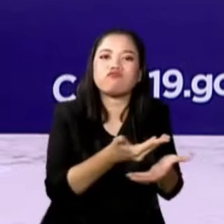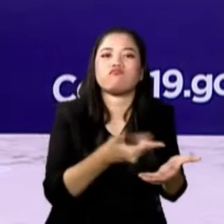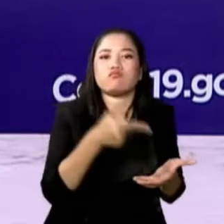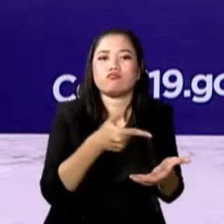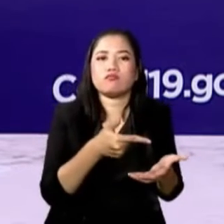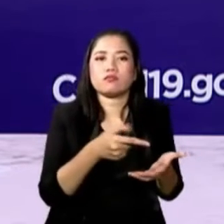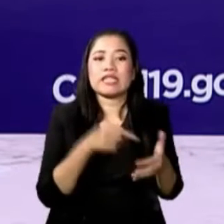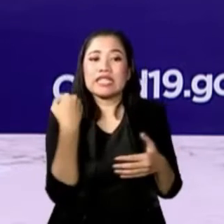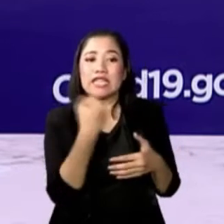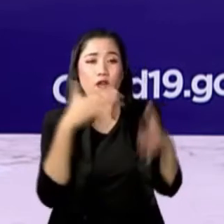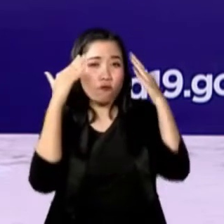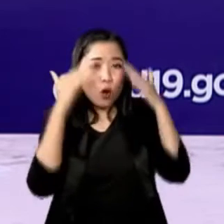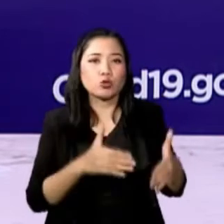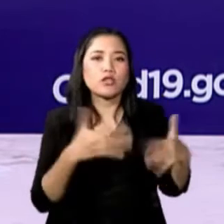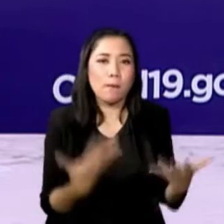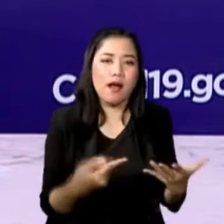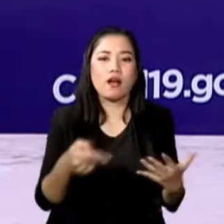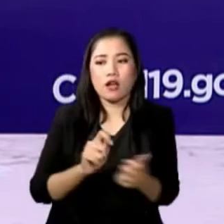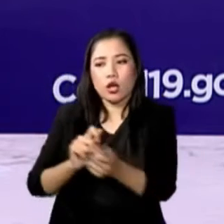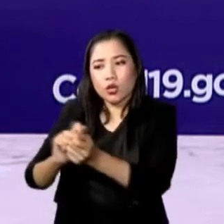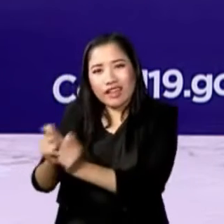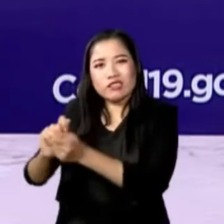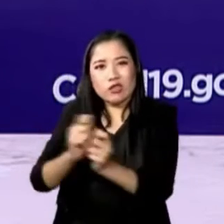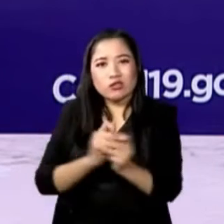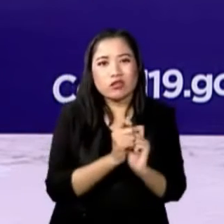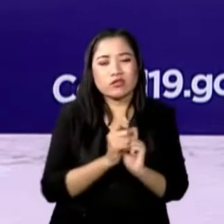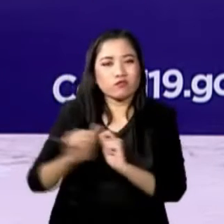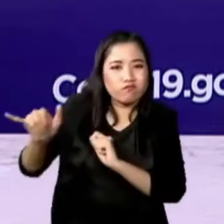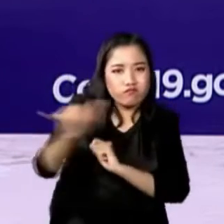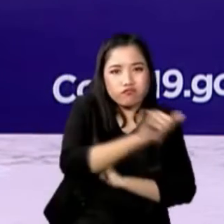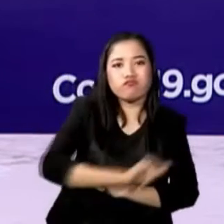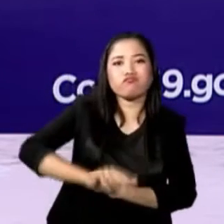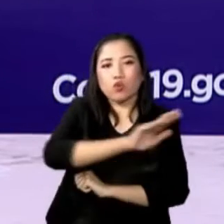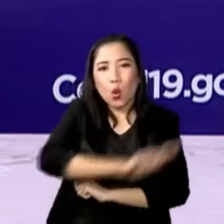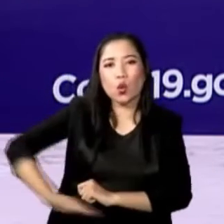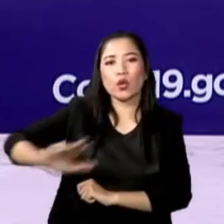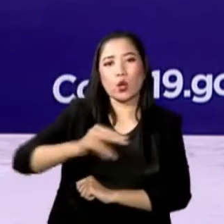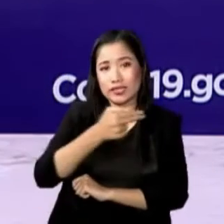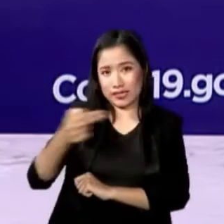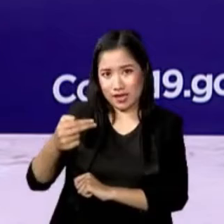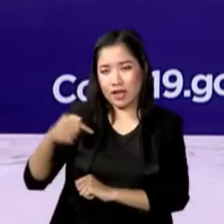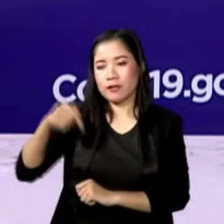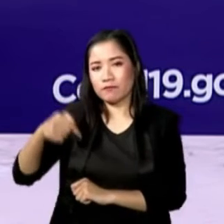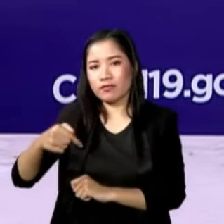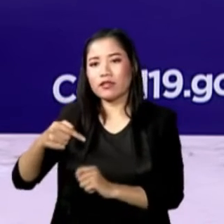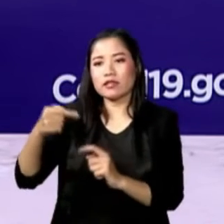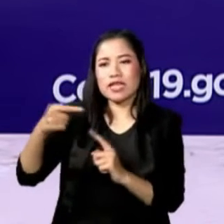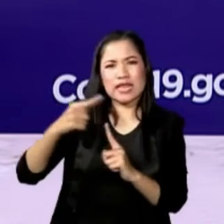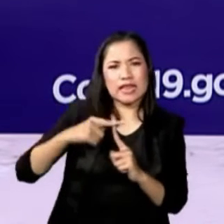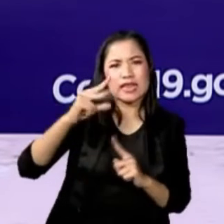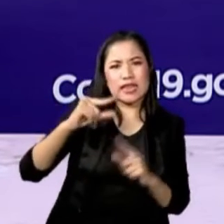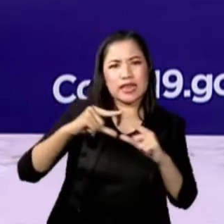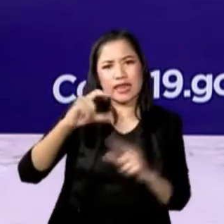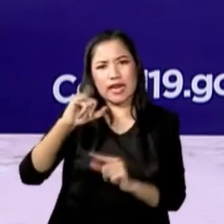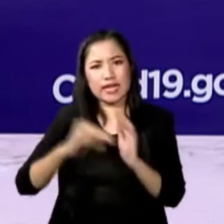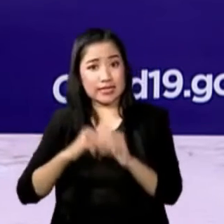pada peningkatan angka testing secara merata di seluruh wilayah Indonesia, pencapaian testing, tracing,